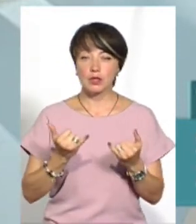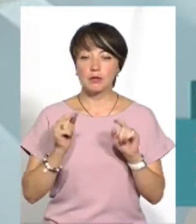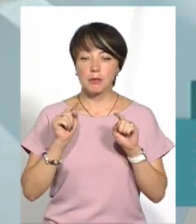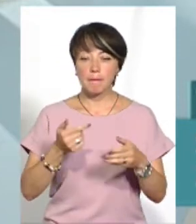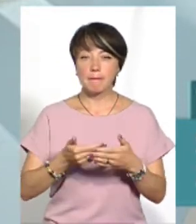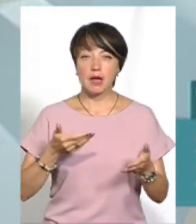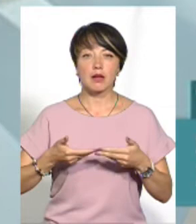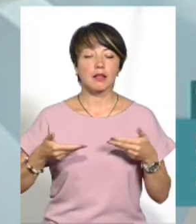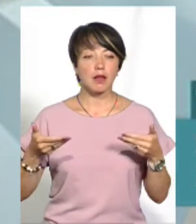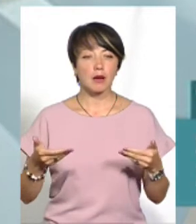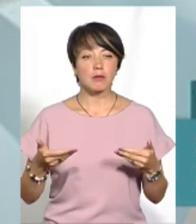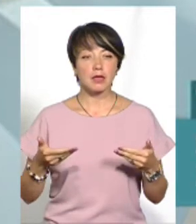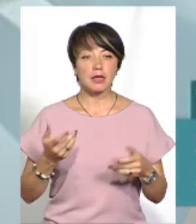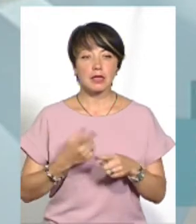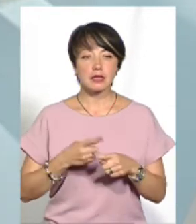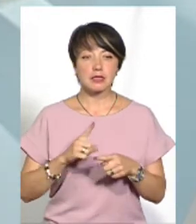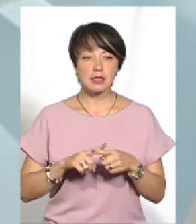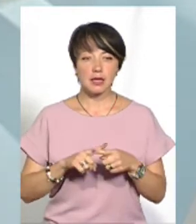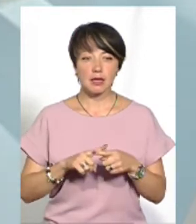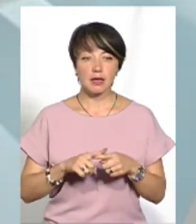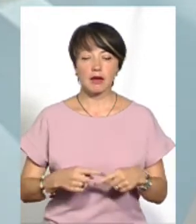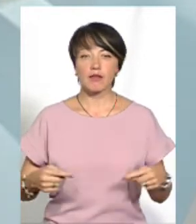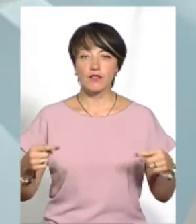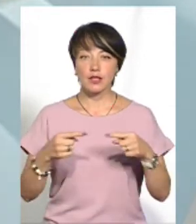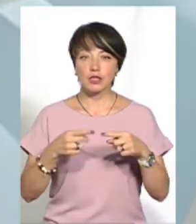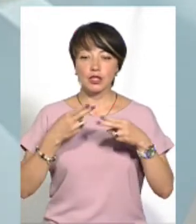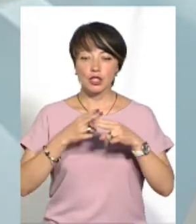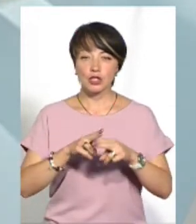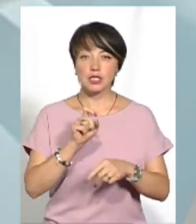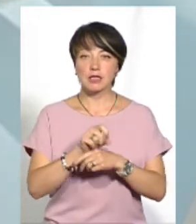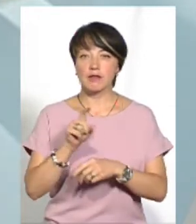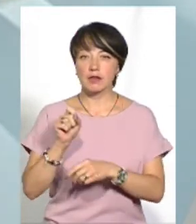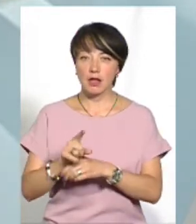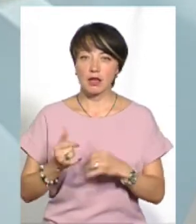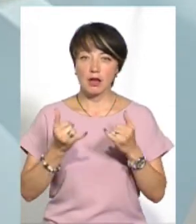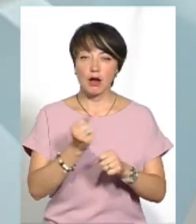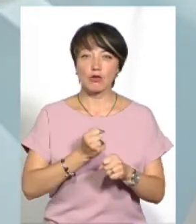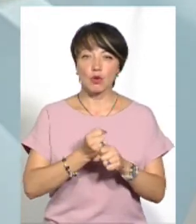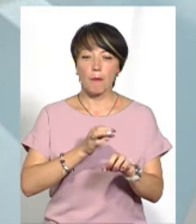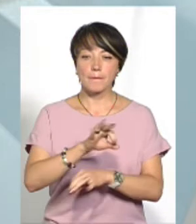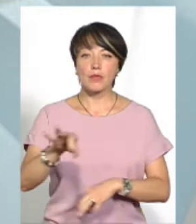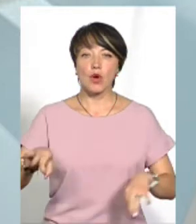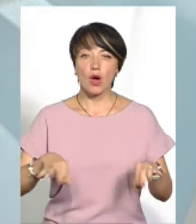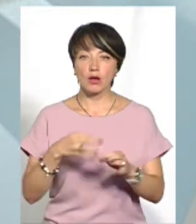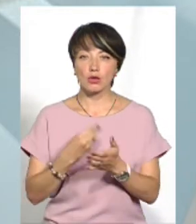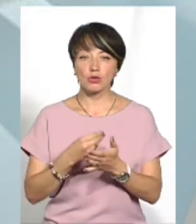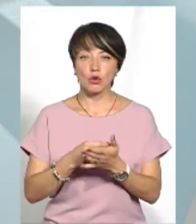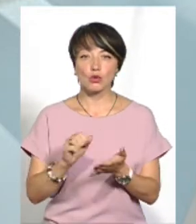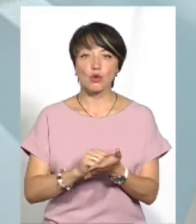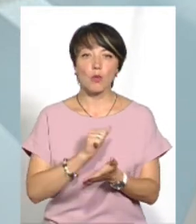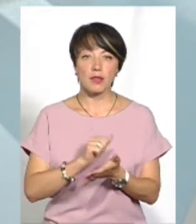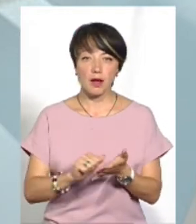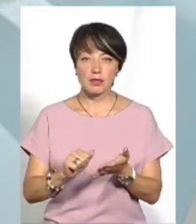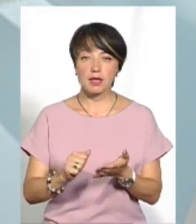ставимо перед нами. Це визначені технічні завдання для розробки проектно-кошторисної